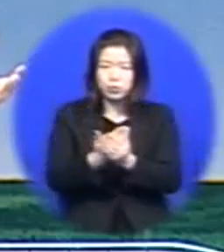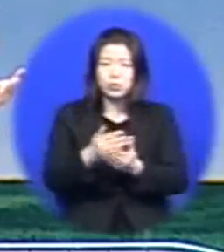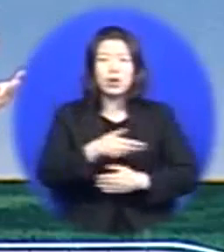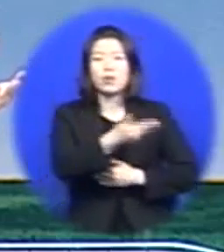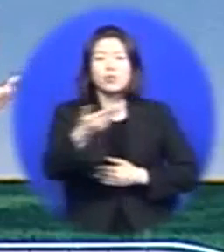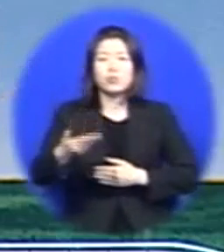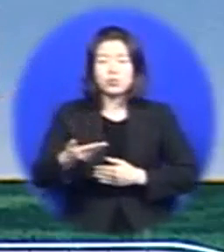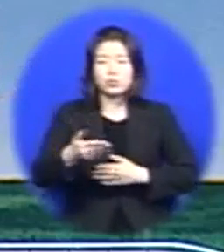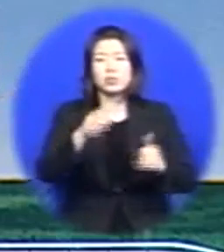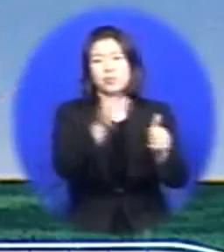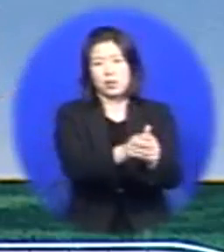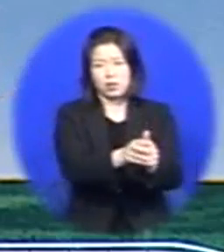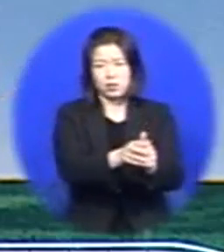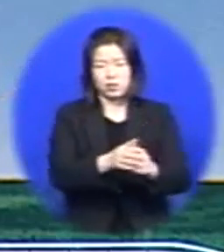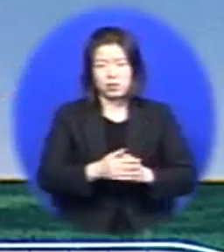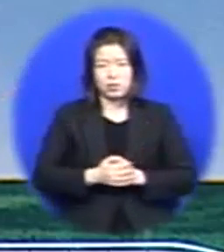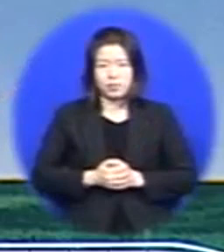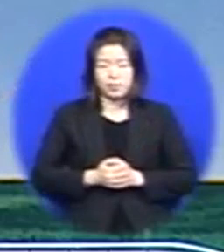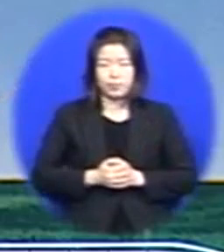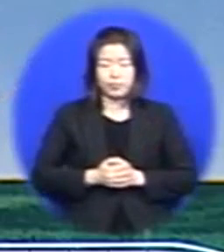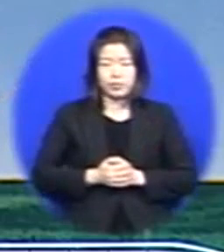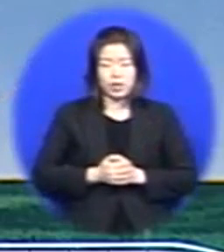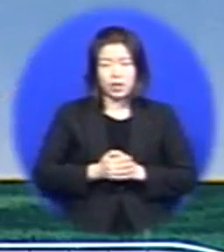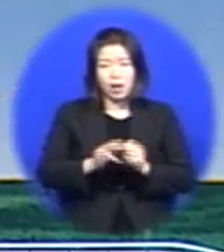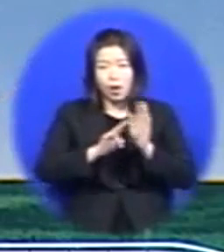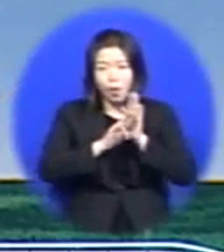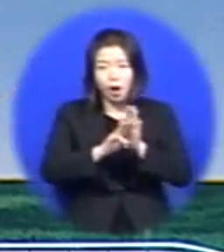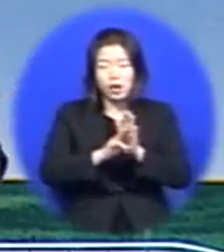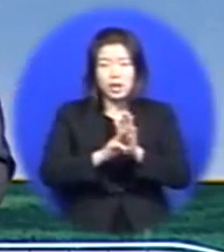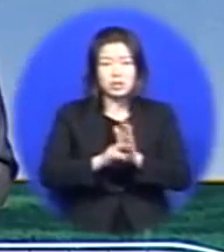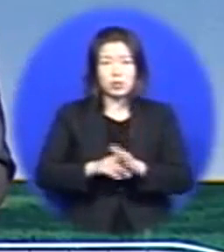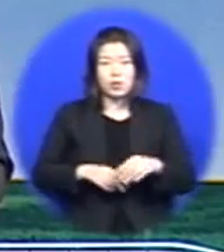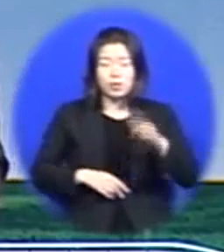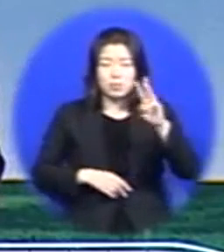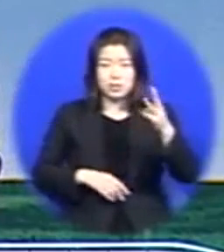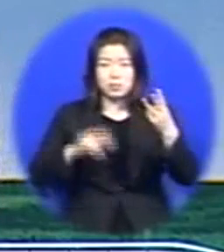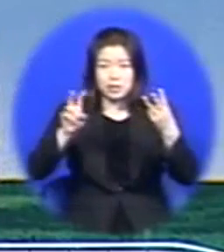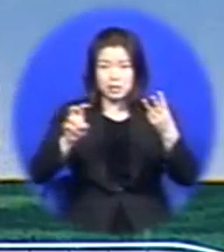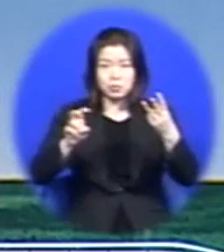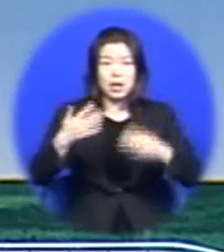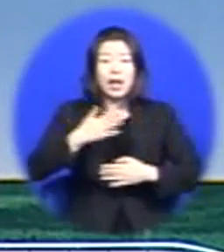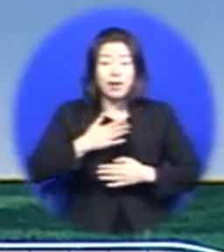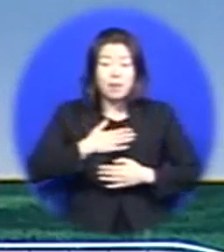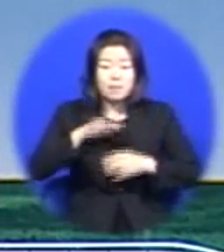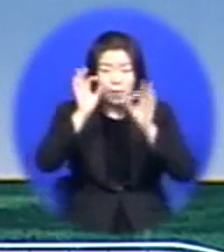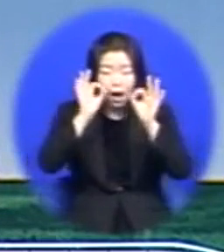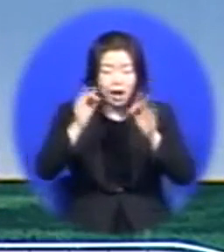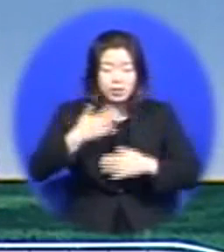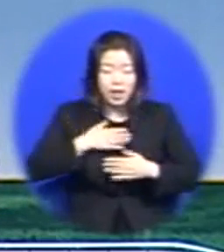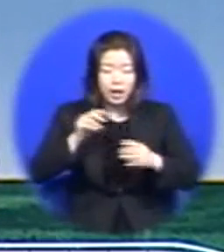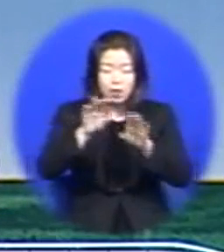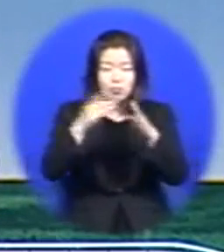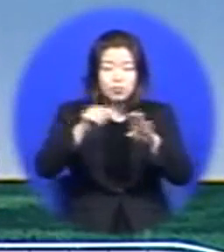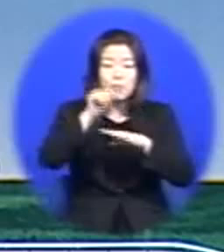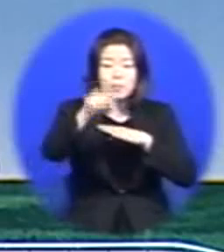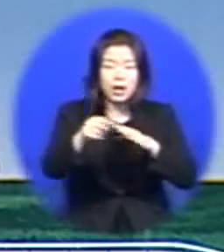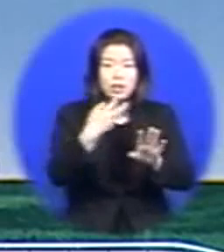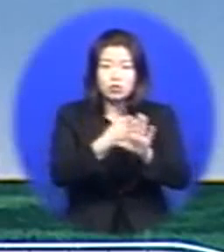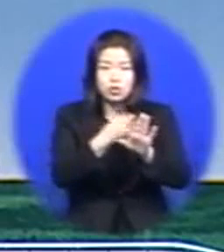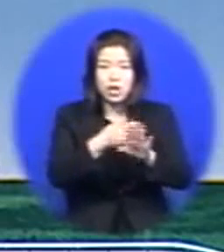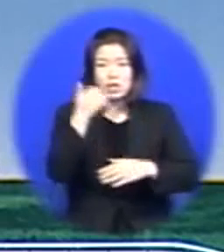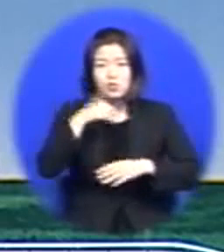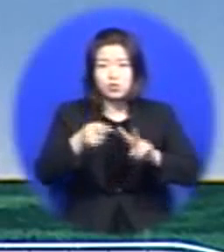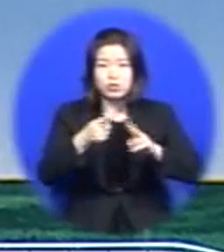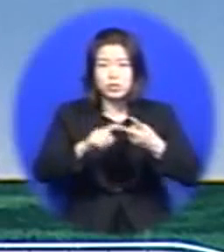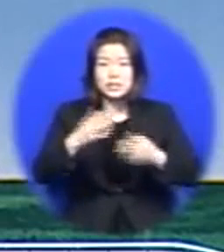해야 하는 일이에요. 요한계시록 3장 20절에 볼지어다 내가 문 밖에 서서 두드리노니 누구든지